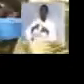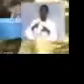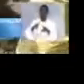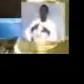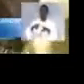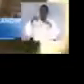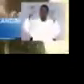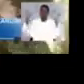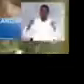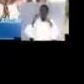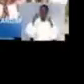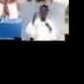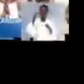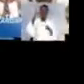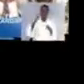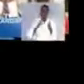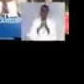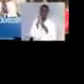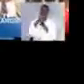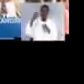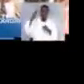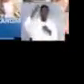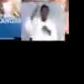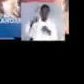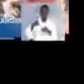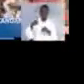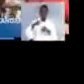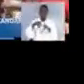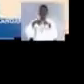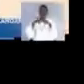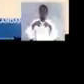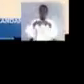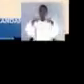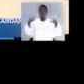le 14 novembre prochain. À cette occasion, une